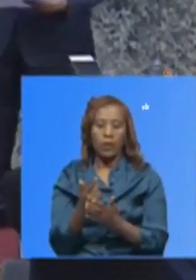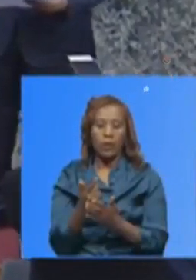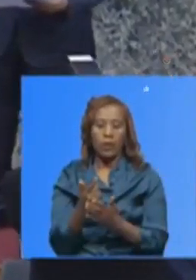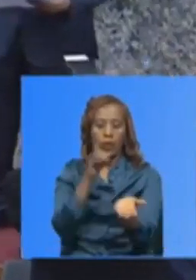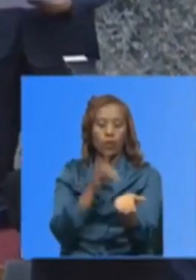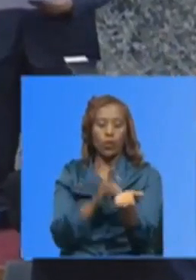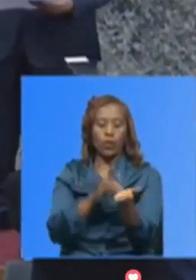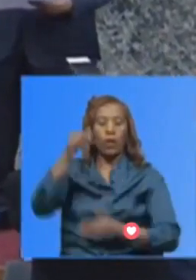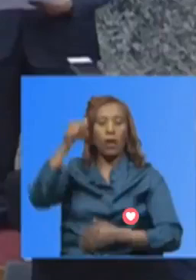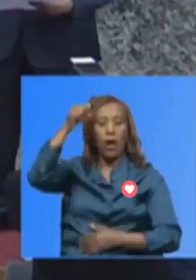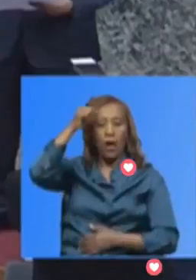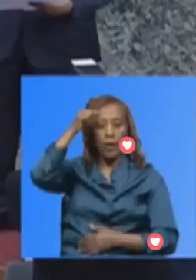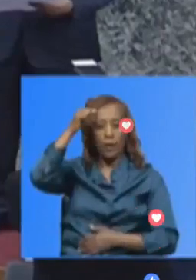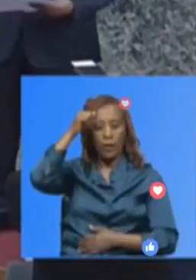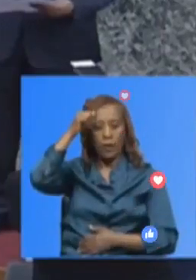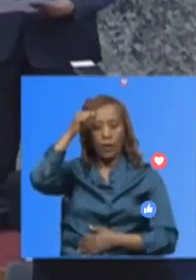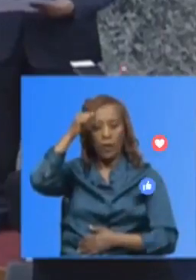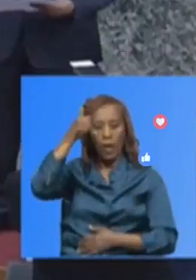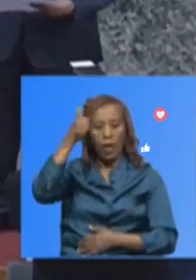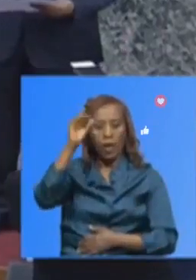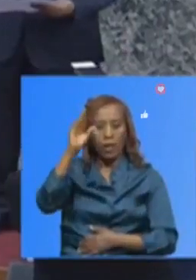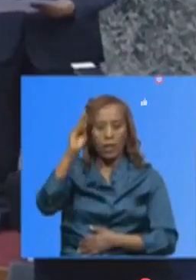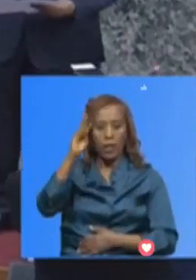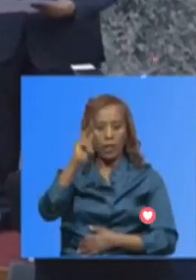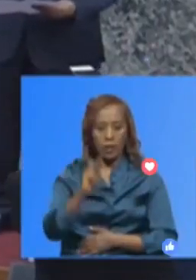Dr. Abiy Ahmed.